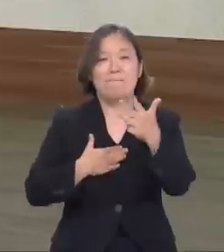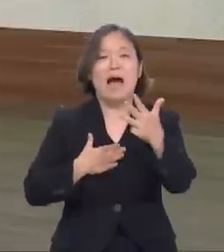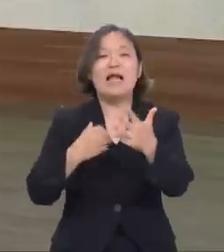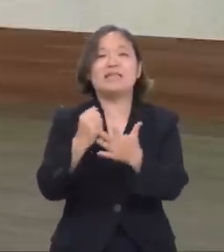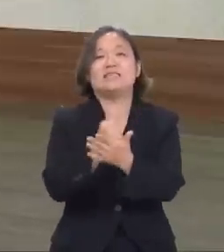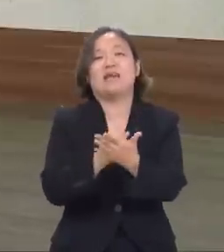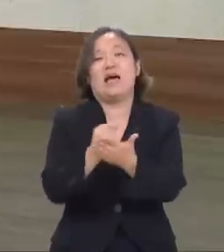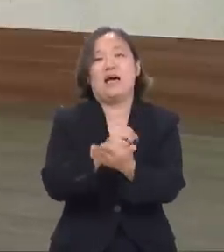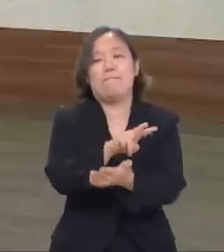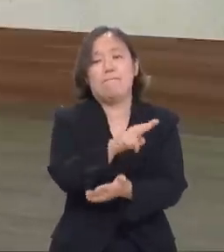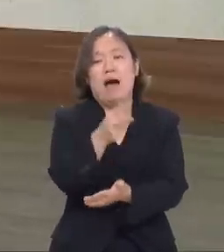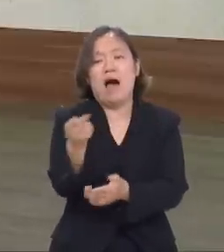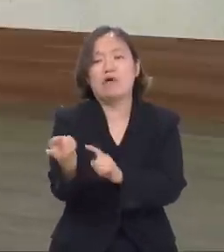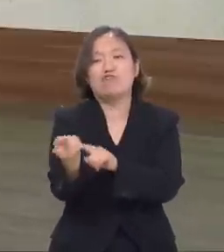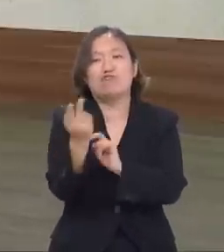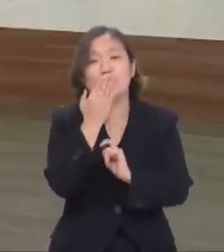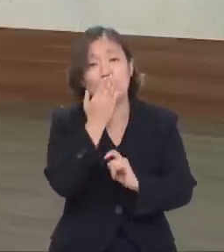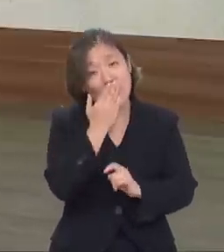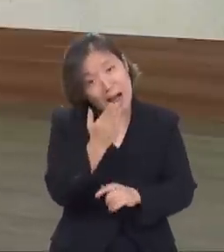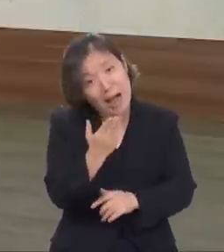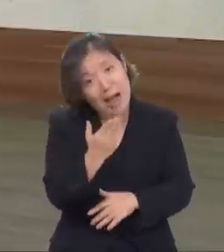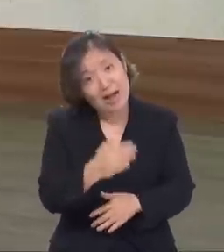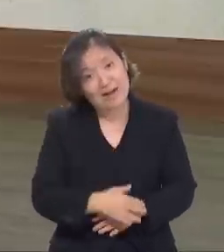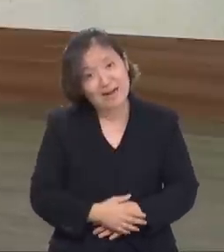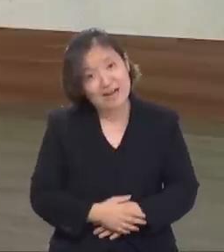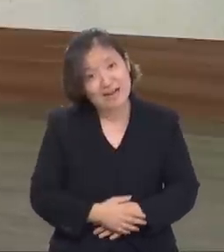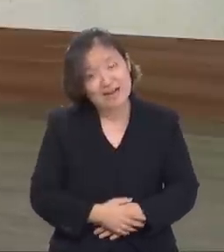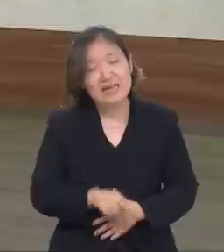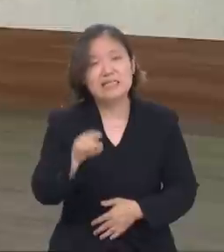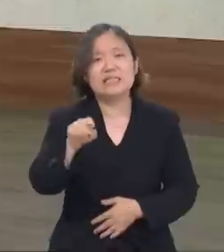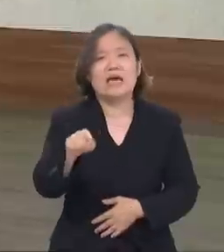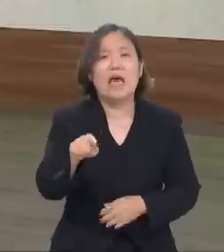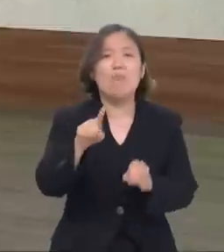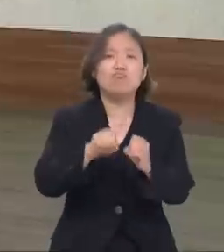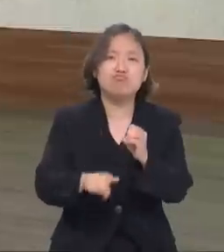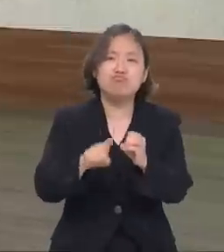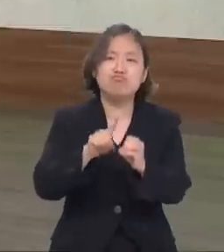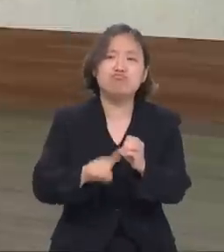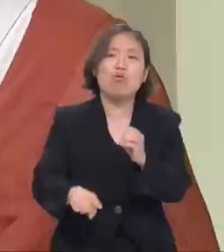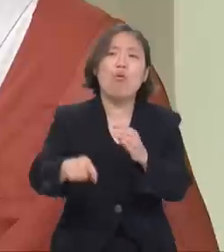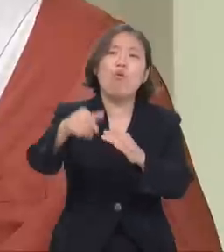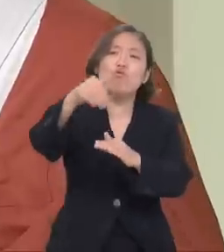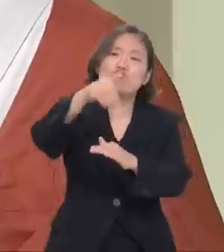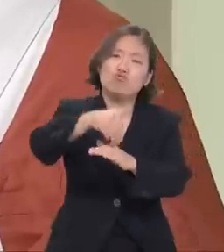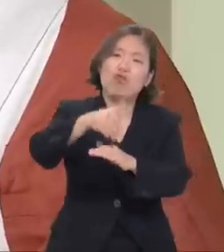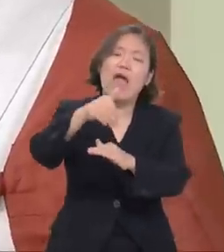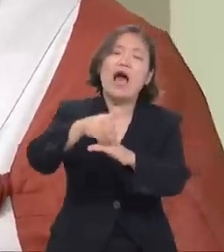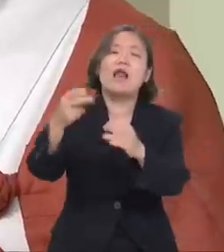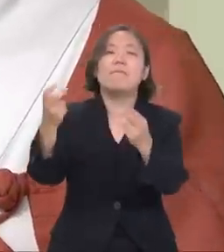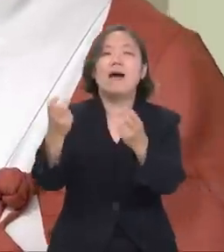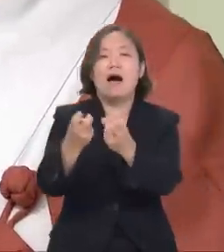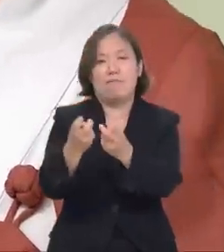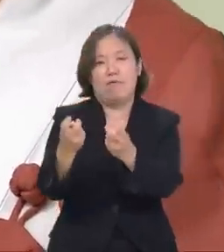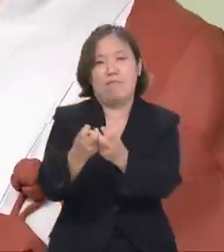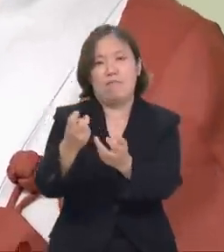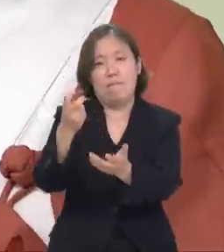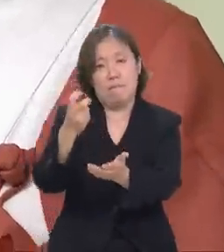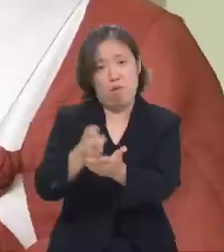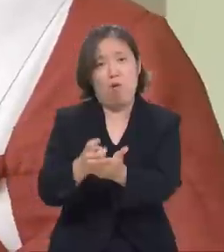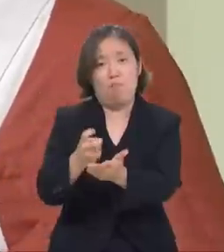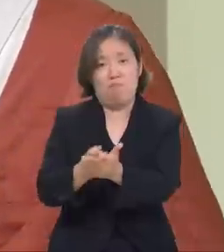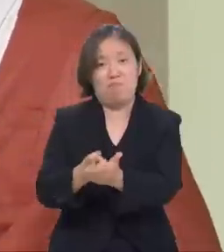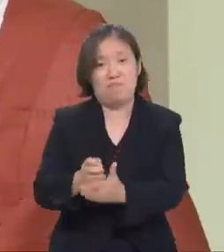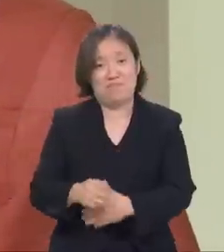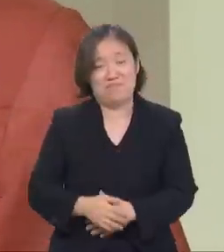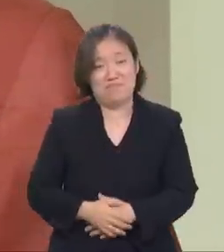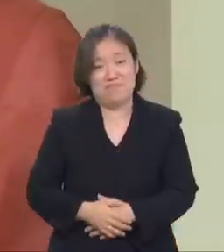팔자 바꾸는 법이 바로 불교 수행법입니다 그래서 늘 말씀드리죠 열심히